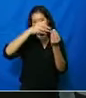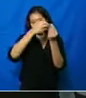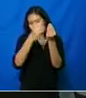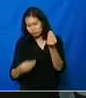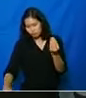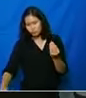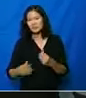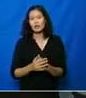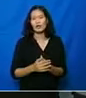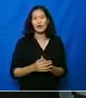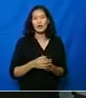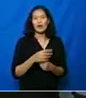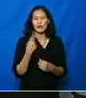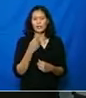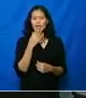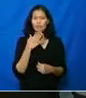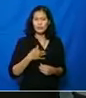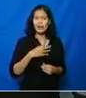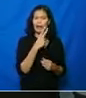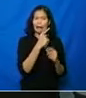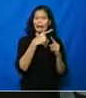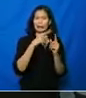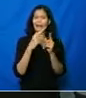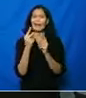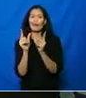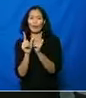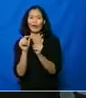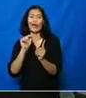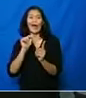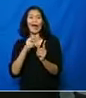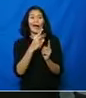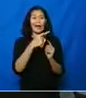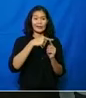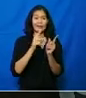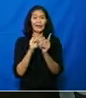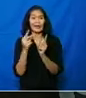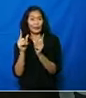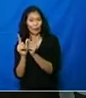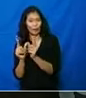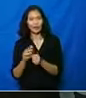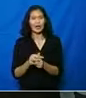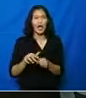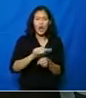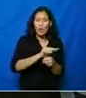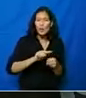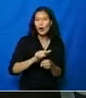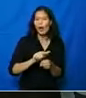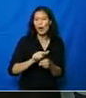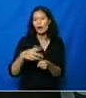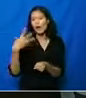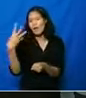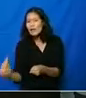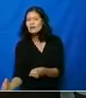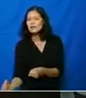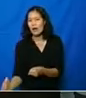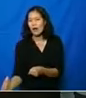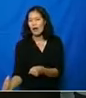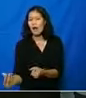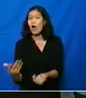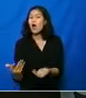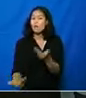RW yang mungkin selama ini kurang diberdayakan. Kita punya kelurahan, kita punya desa yang mungkin juga belum